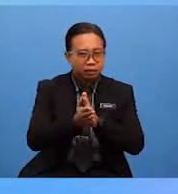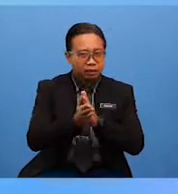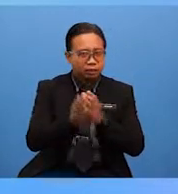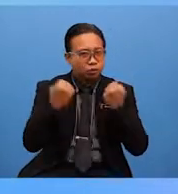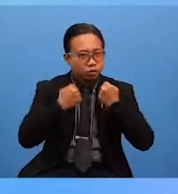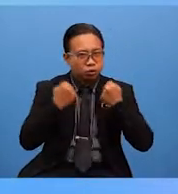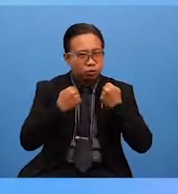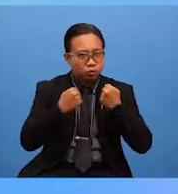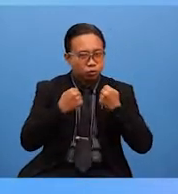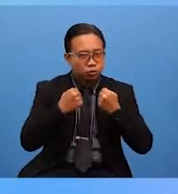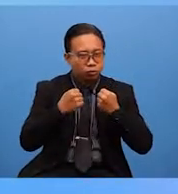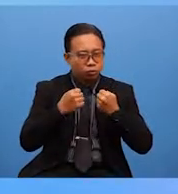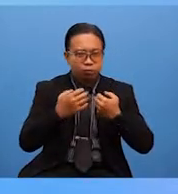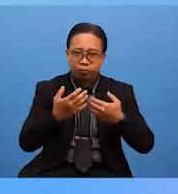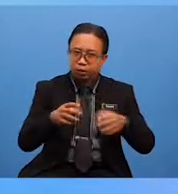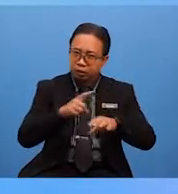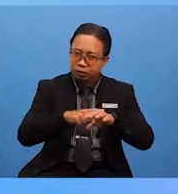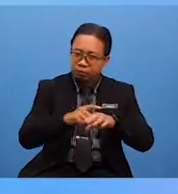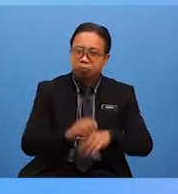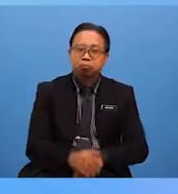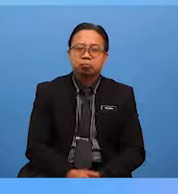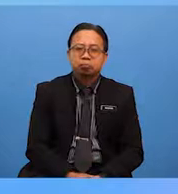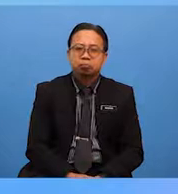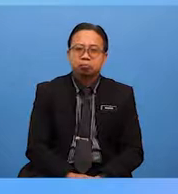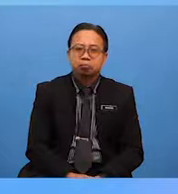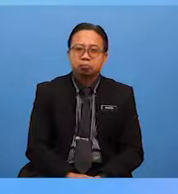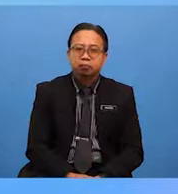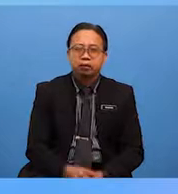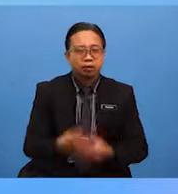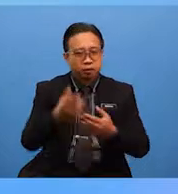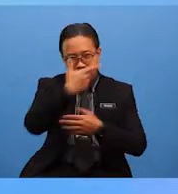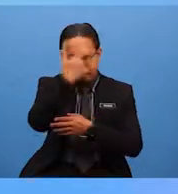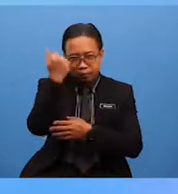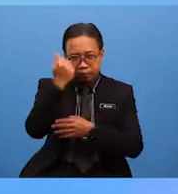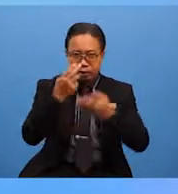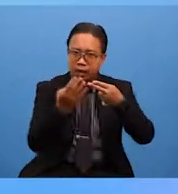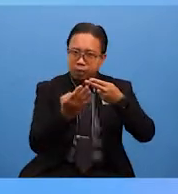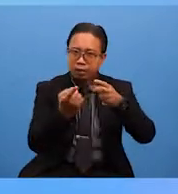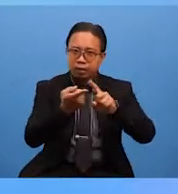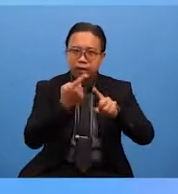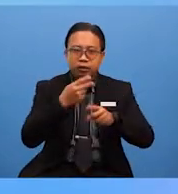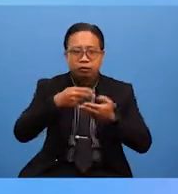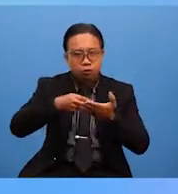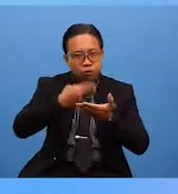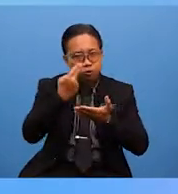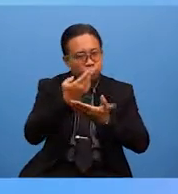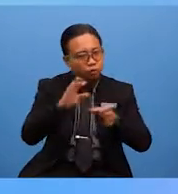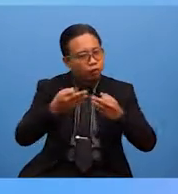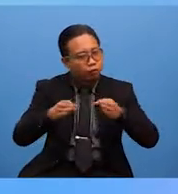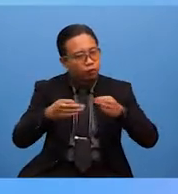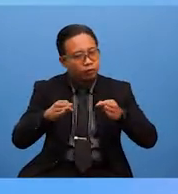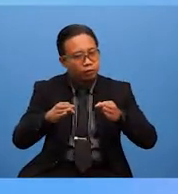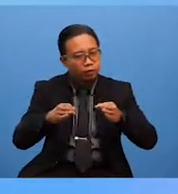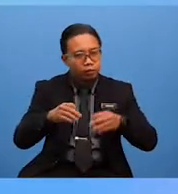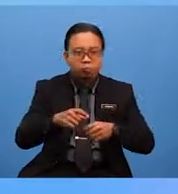selepas beberapa ketika ini kerana HB dari super sebut terbebas ke